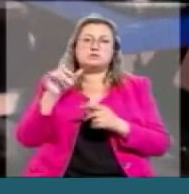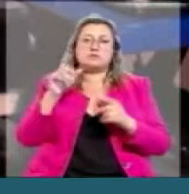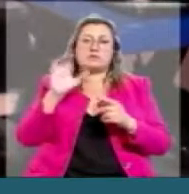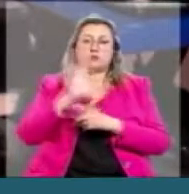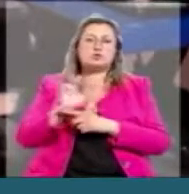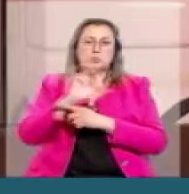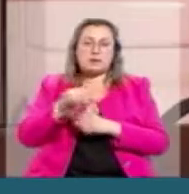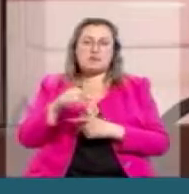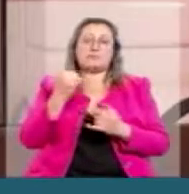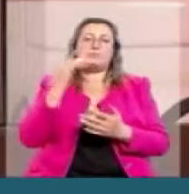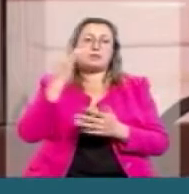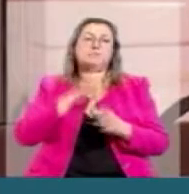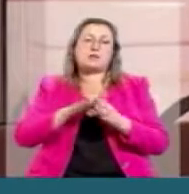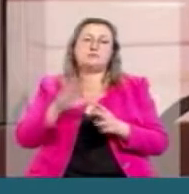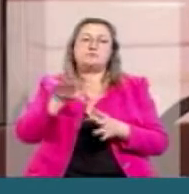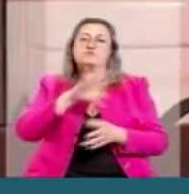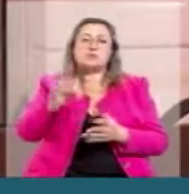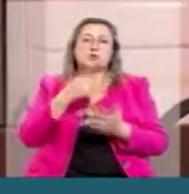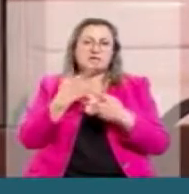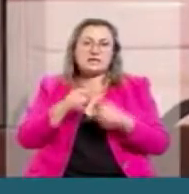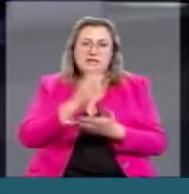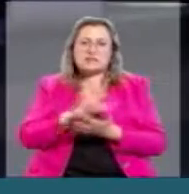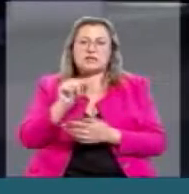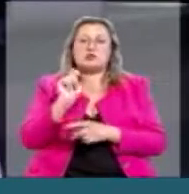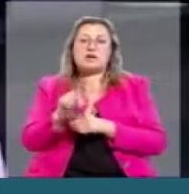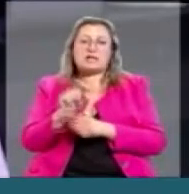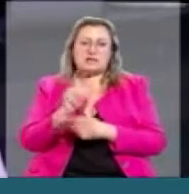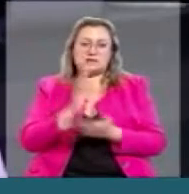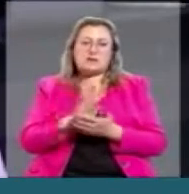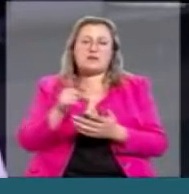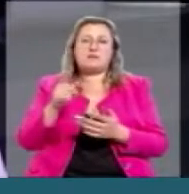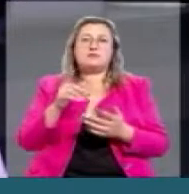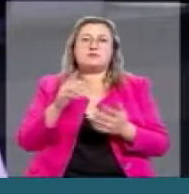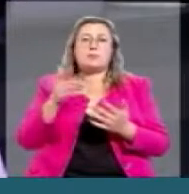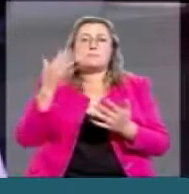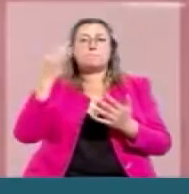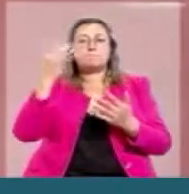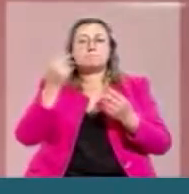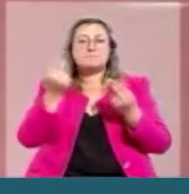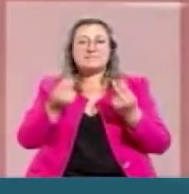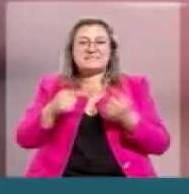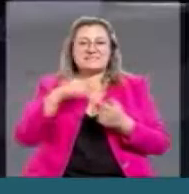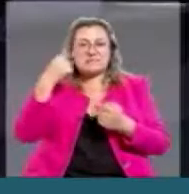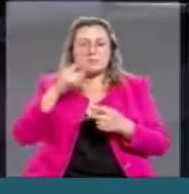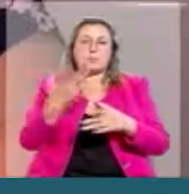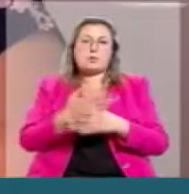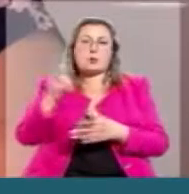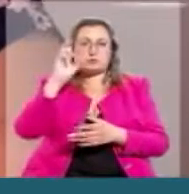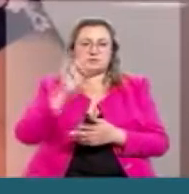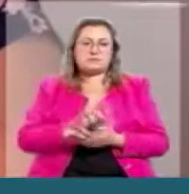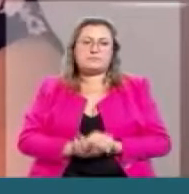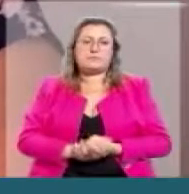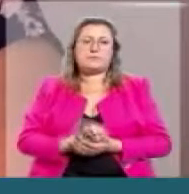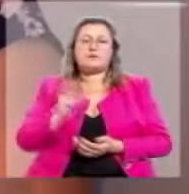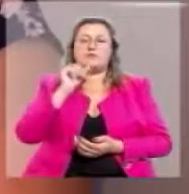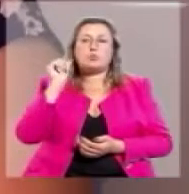Мечта сбылась, теперь у нее есть вся необходимая техника и даже клиентская база. Воплощение ее бизнес-идеи помогло государство. В том